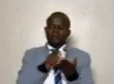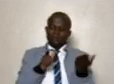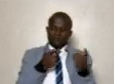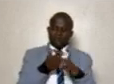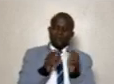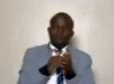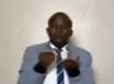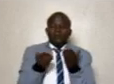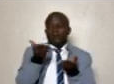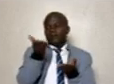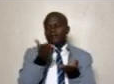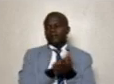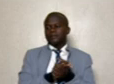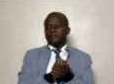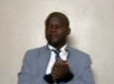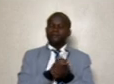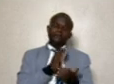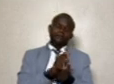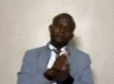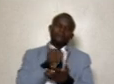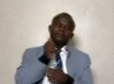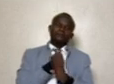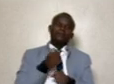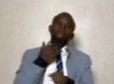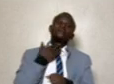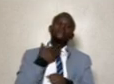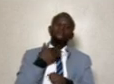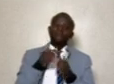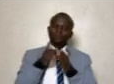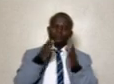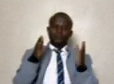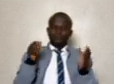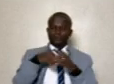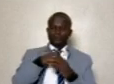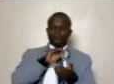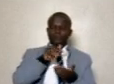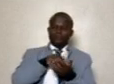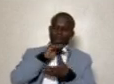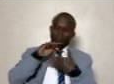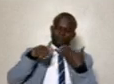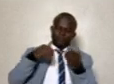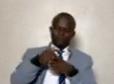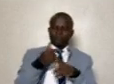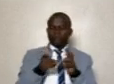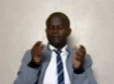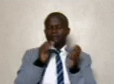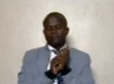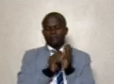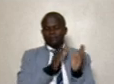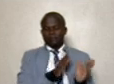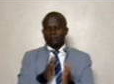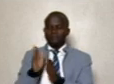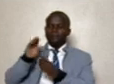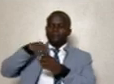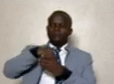kandi wenda hari ubundi icyo abakozi bakifuje nuko byafungurwa mu bigo byose ariko no kuba bateganya ko ari